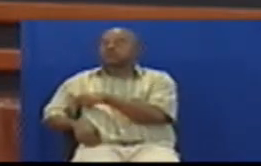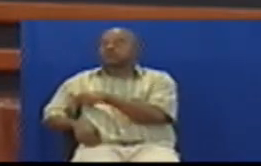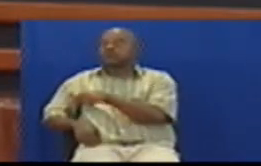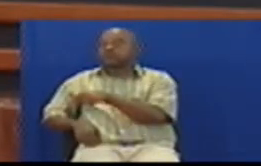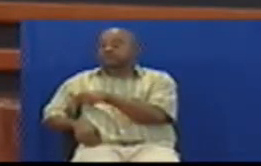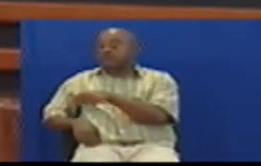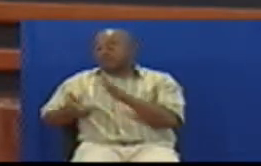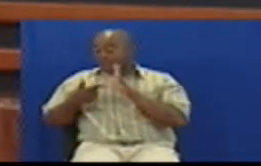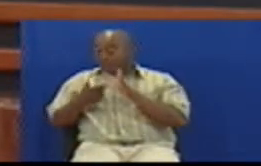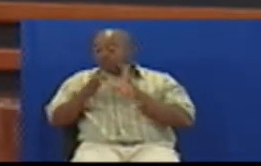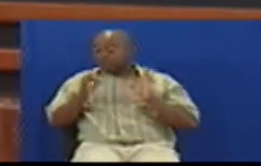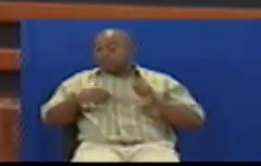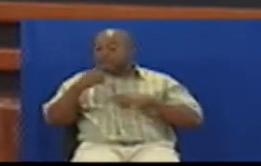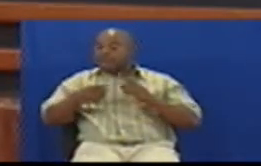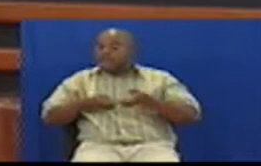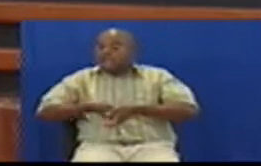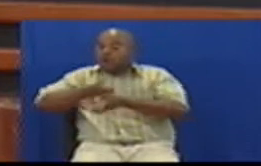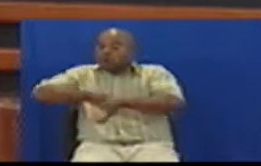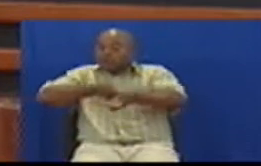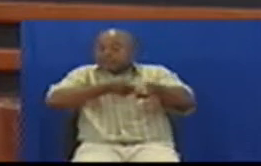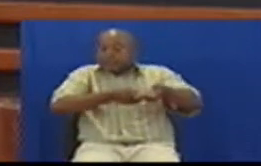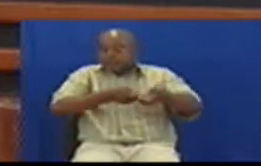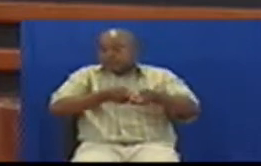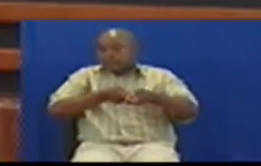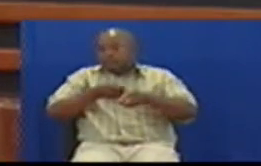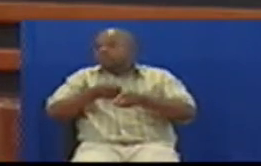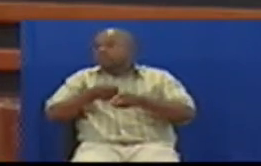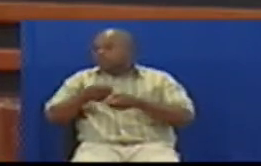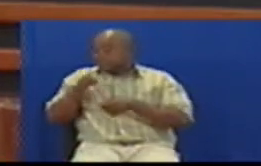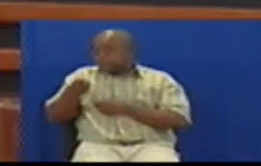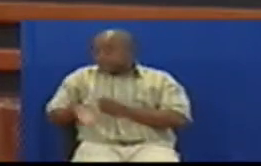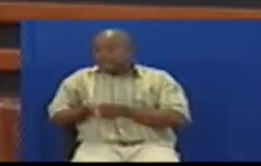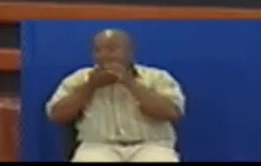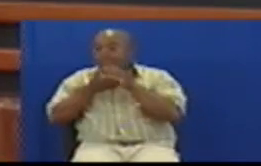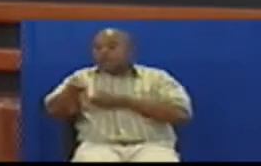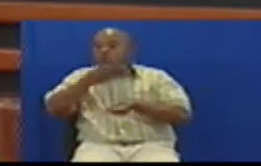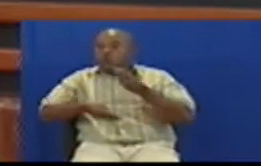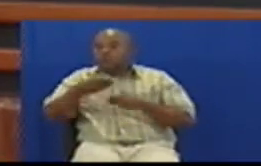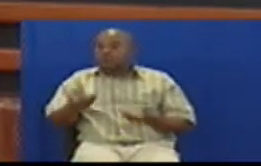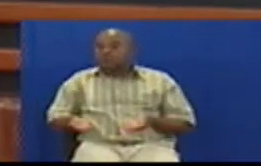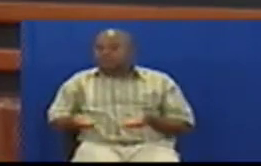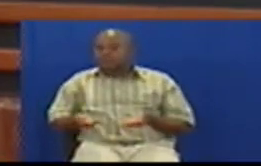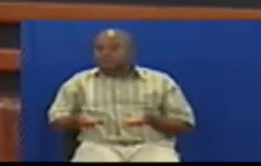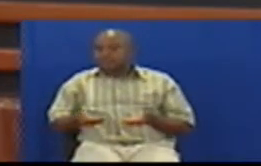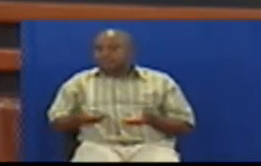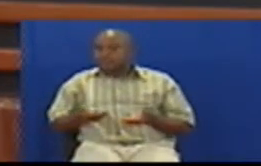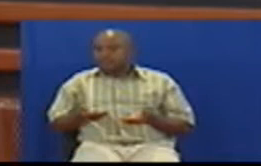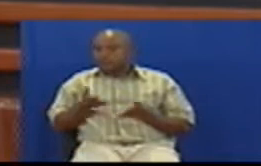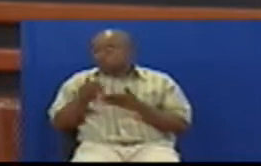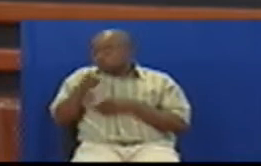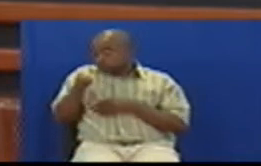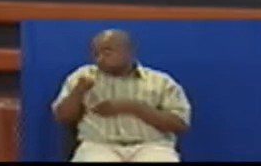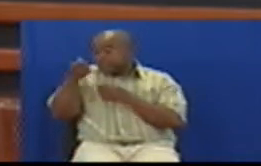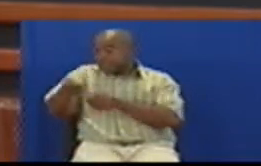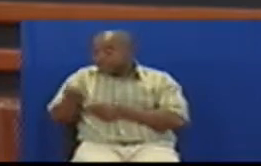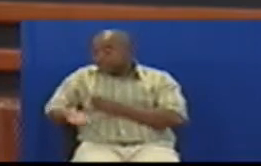tutakapoboresha miradi hii ya umwagiliaji, Mheshimiwa Spika, itaenda kusaidia uchumi wetu. Kama tunavyoona eneo la kilimo inasaidia